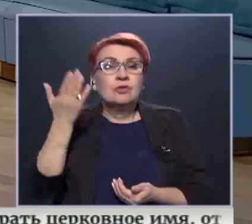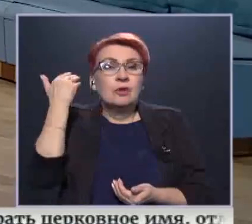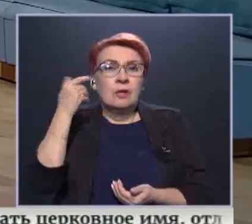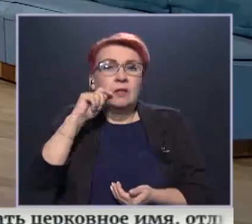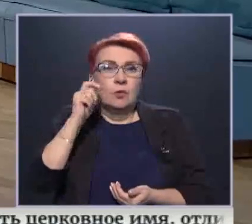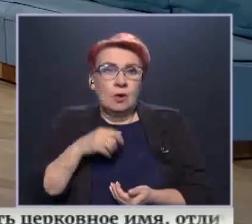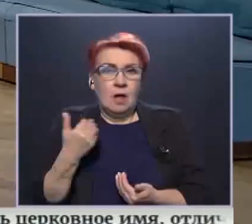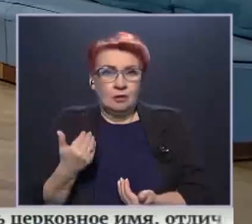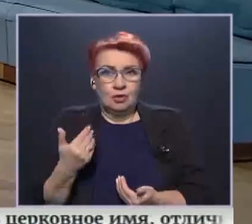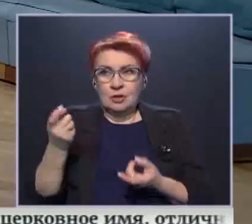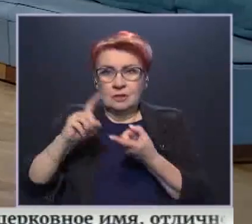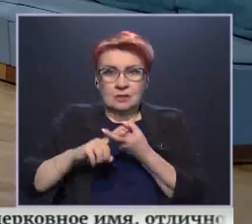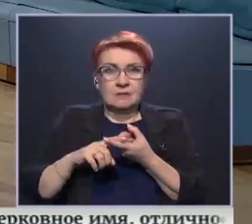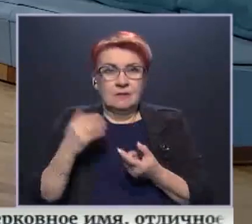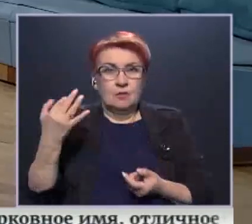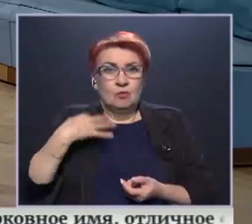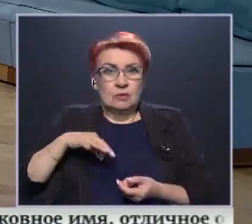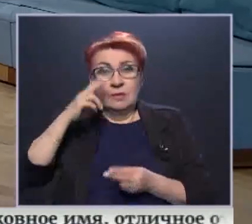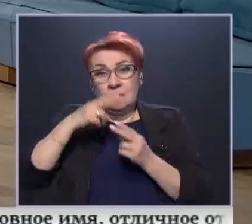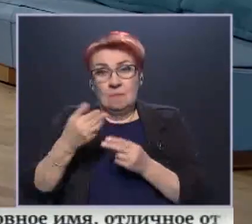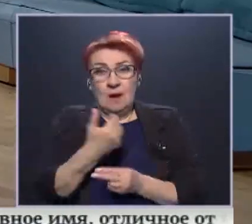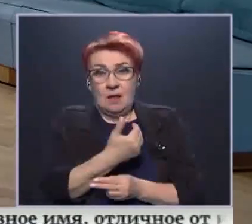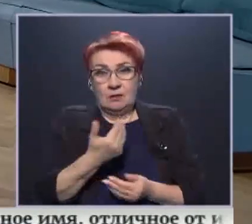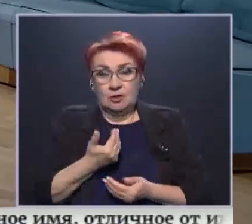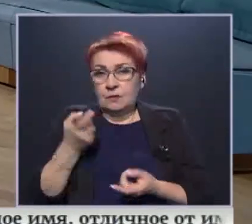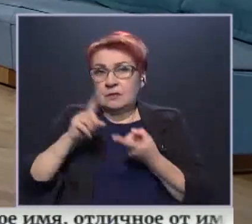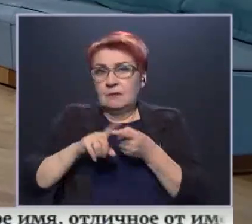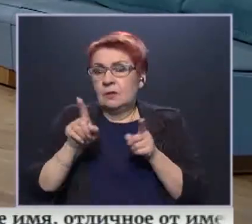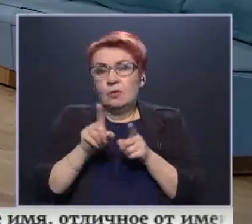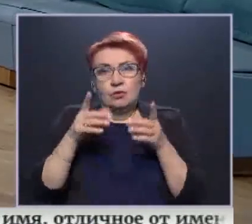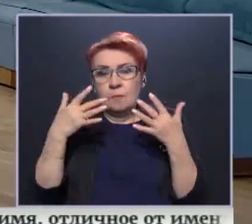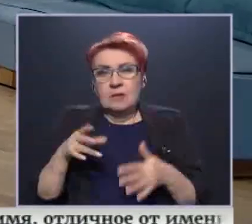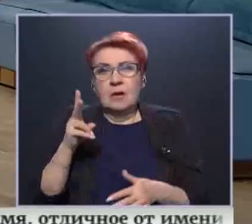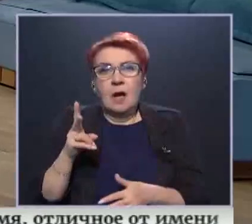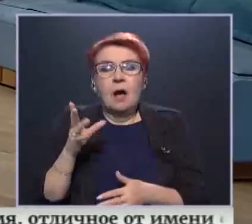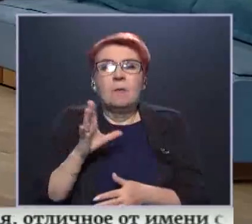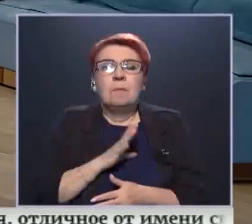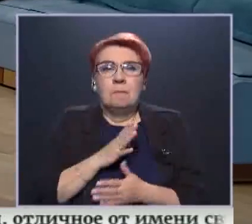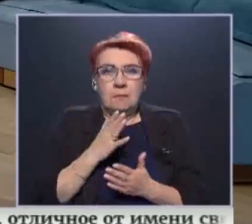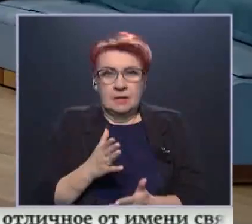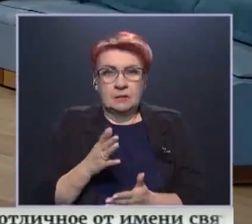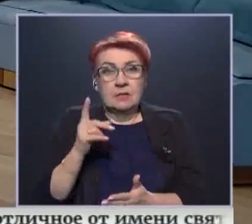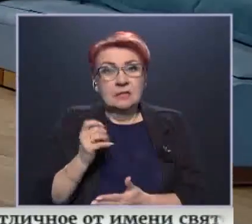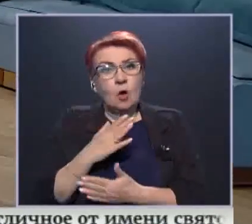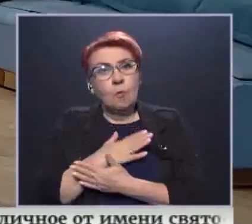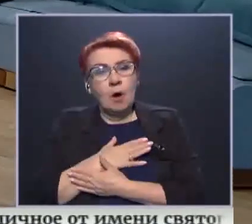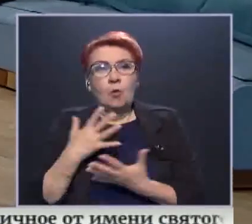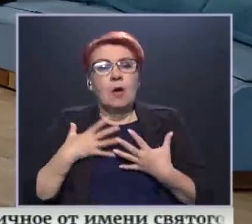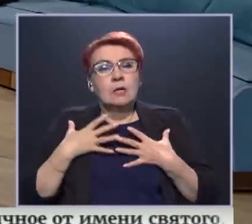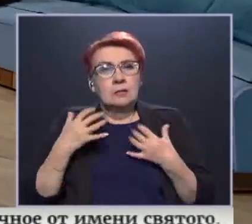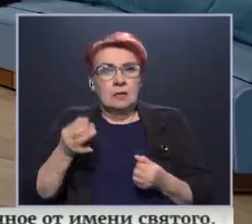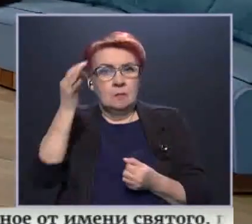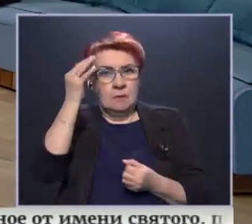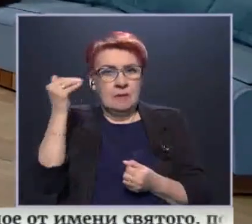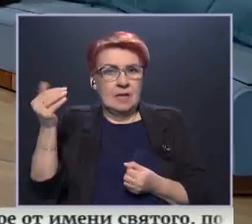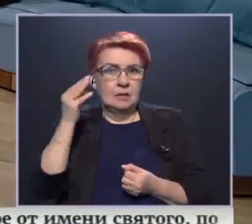понимаете, с этим все сложно. Там живет ее сын, мой брат, но связь с ним тоже потеряна. Как мне быть? Я не понимаю, за упокой или за здравие поминать